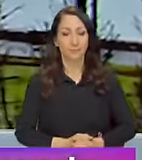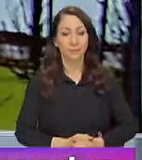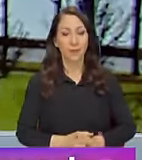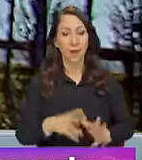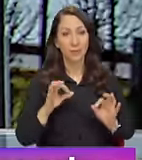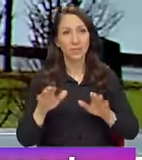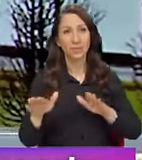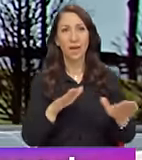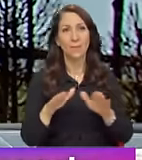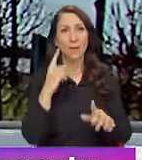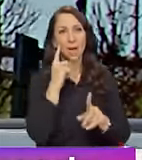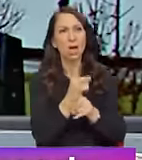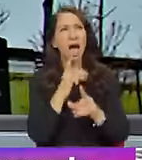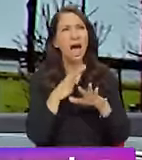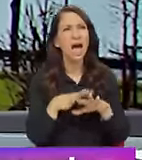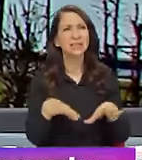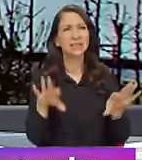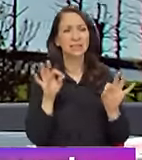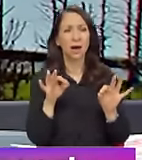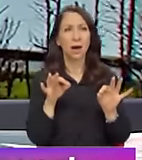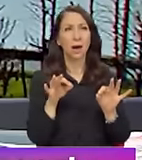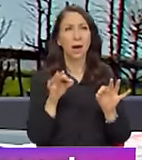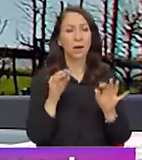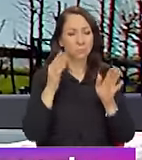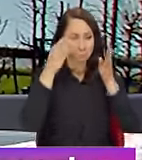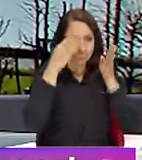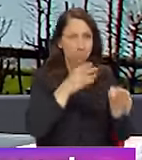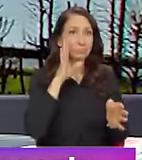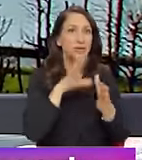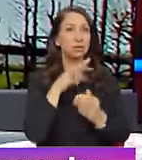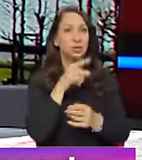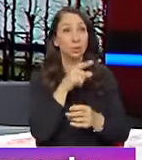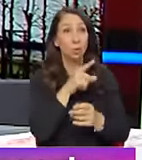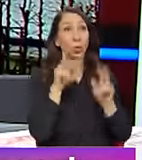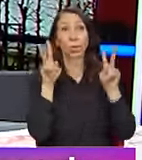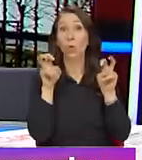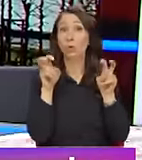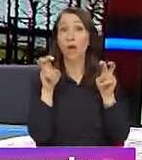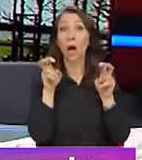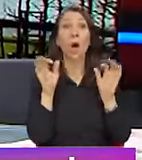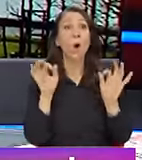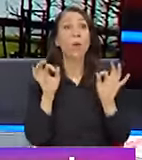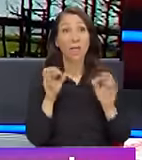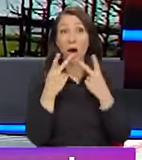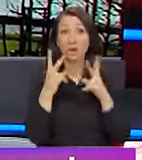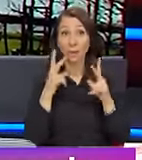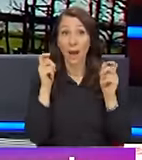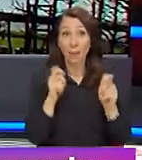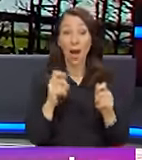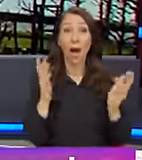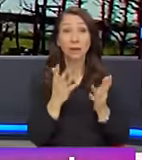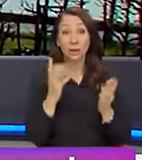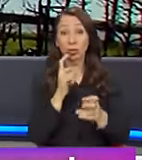Ömrünü depreme karşı hazırlığa böyle yöneltmiş bir kişi. Ve bu konuda önemli açıklamalar yapan,